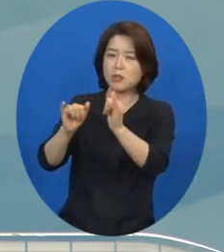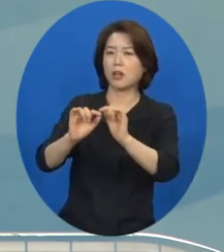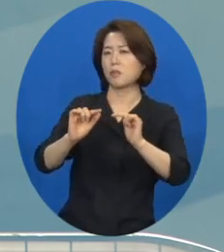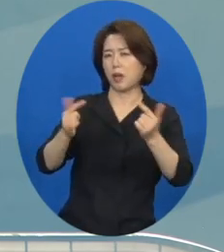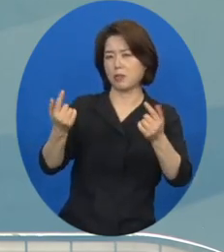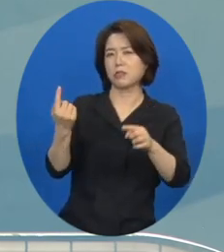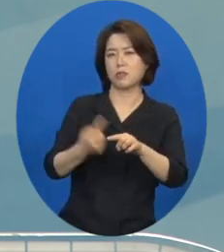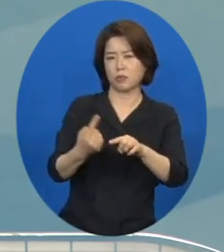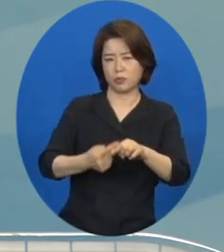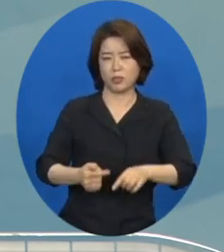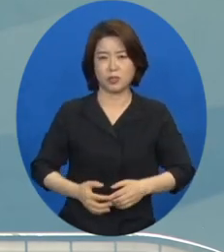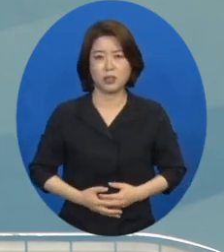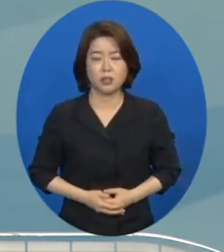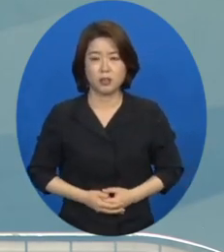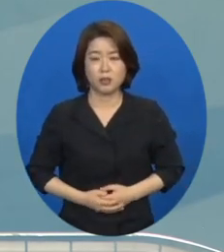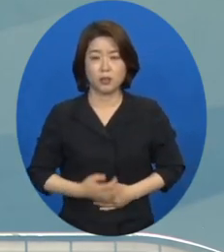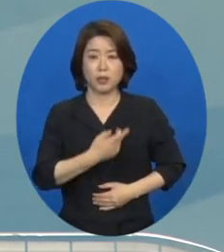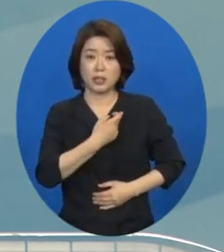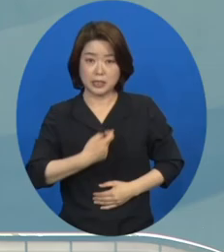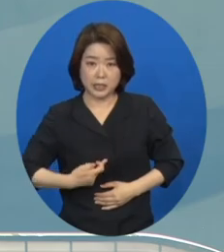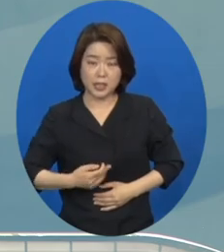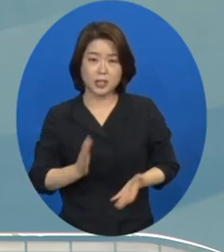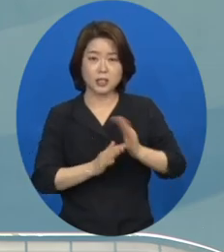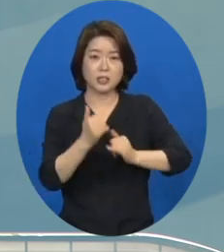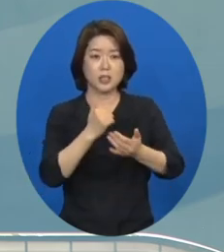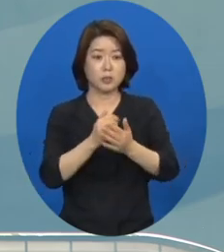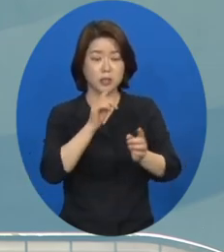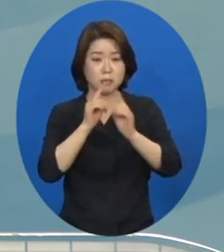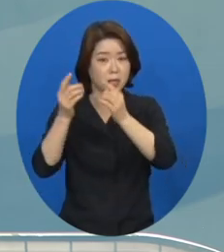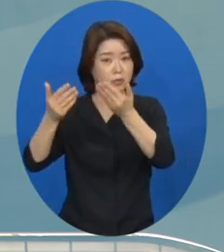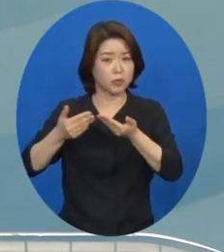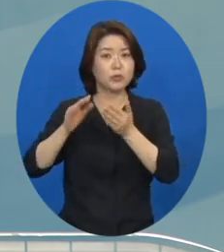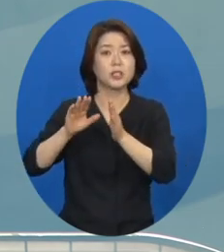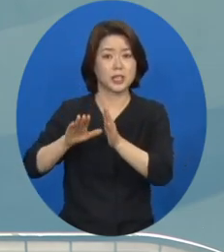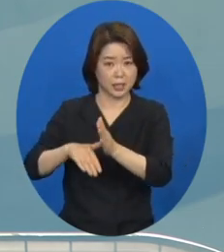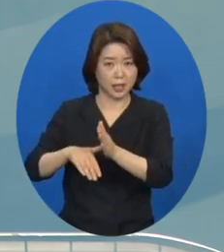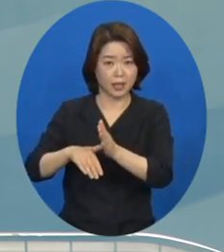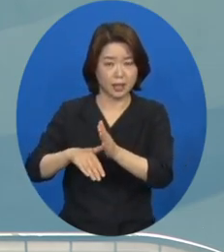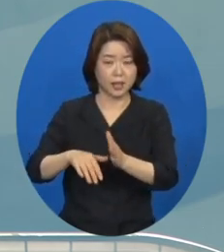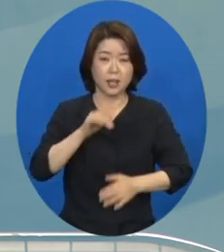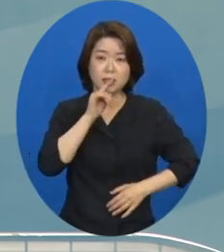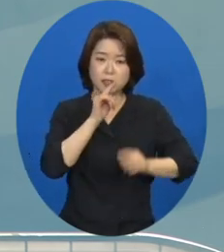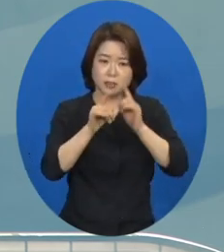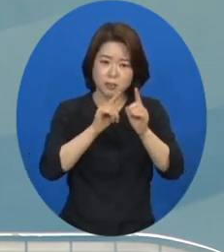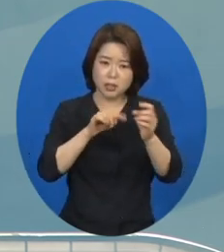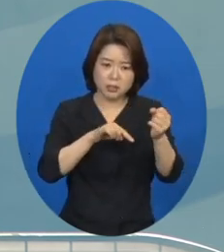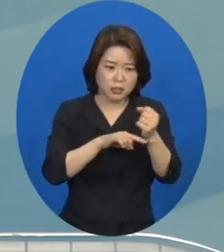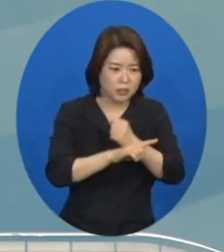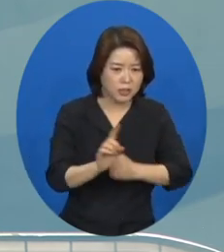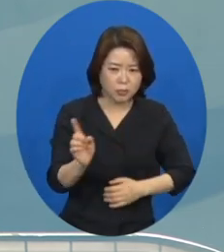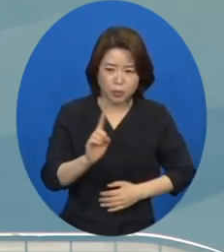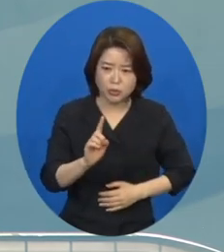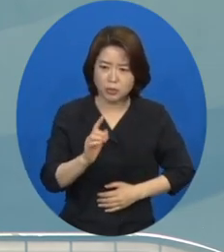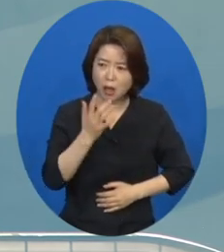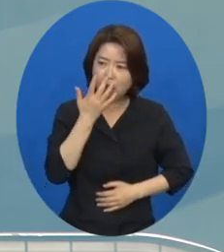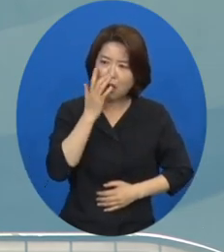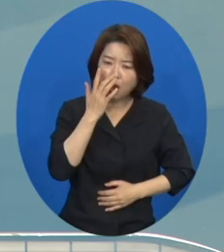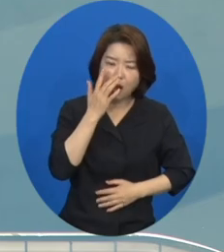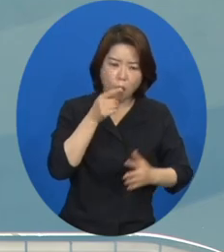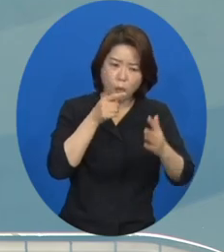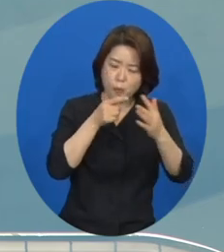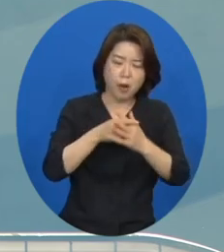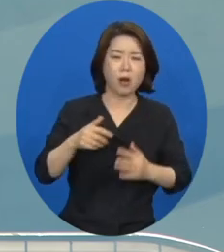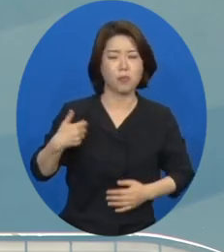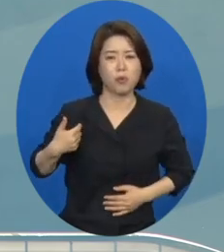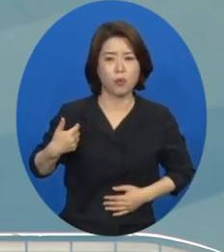거예요. 제자들은 예수님이 이 말씀을 하실 때 그 말씀이 무슨 의미인지 정확히 이해하지 못했을